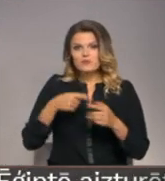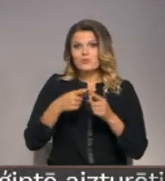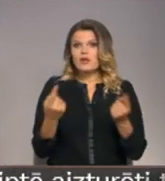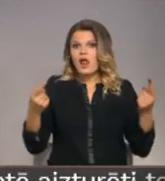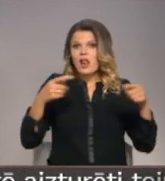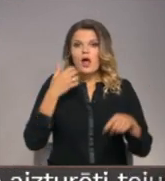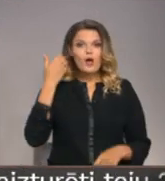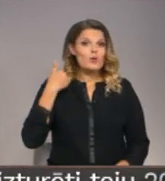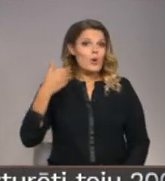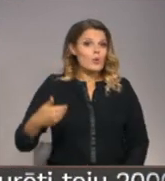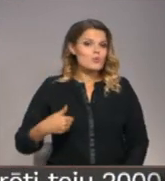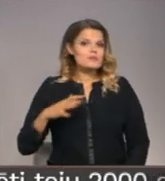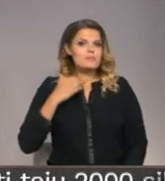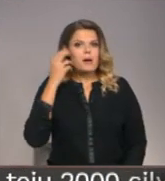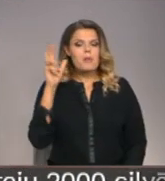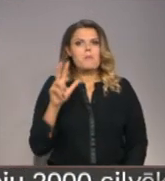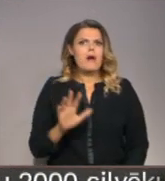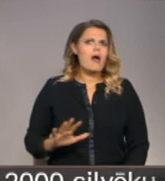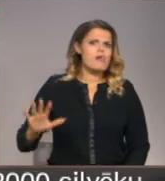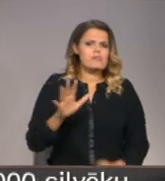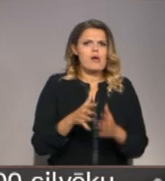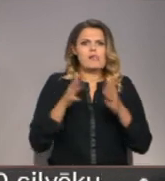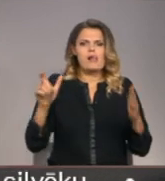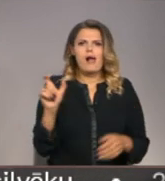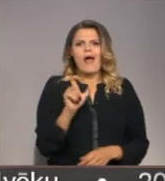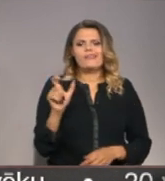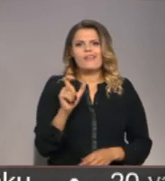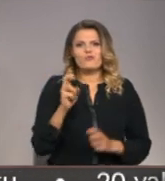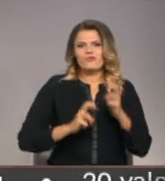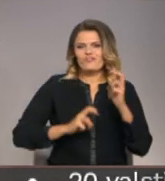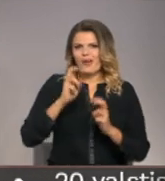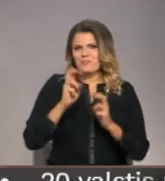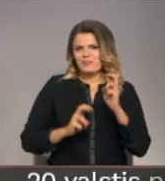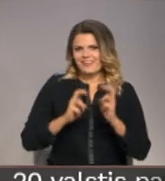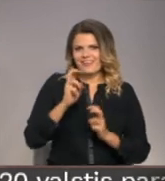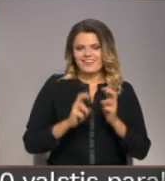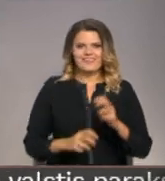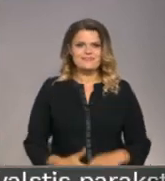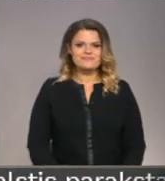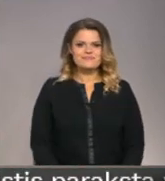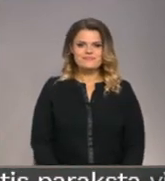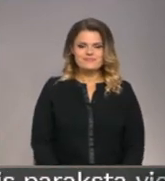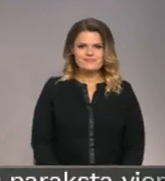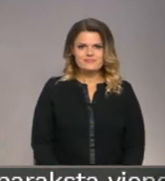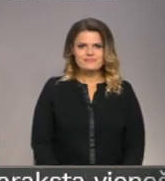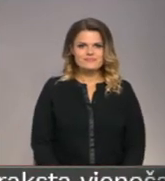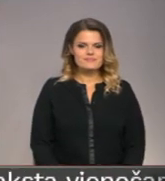kad Kuldīgā bija Baltijas guberņā lielākā adatu fabrika un stāsts Skrundas televīzija.